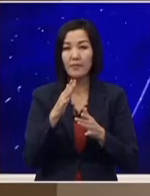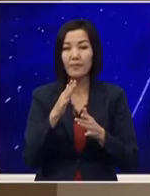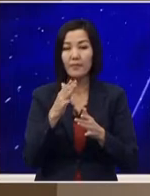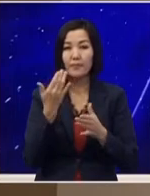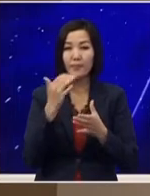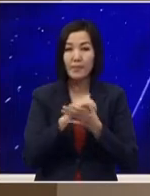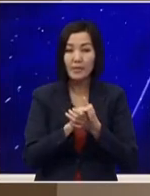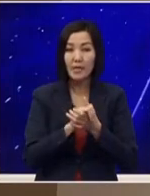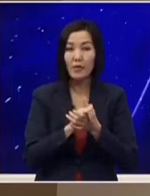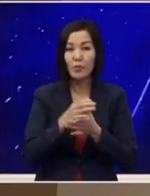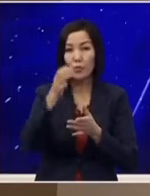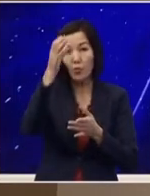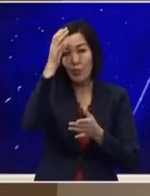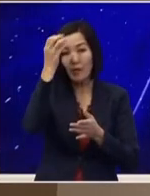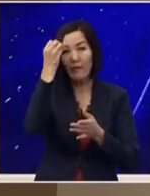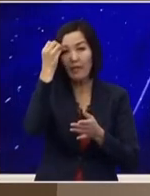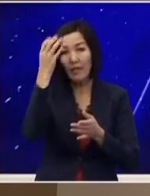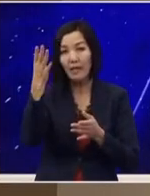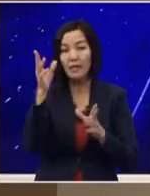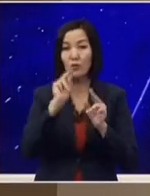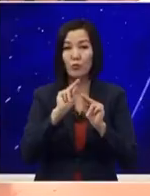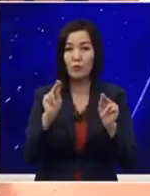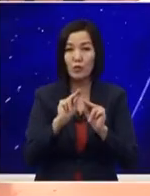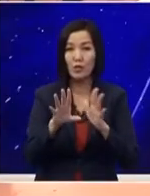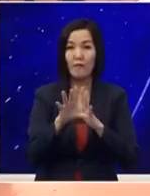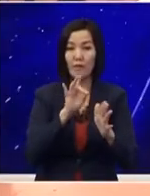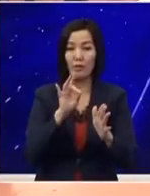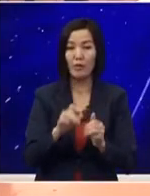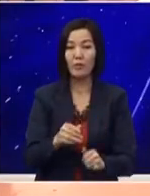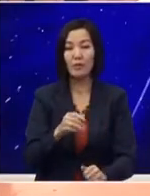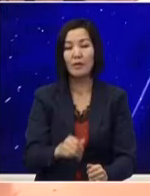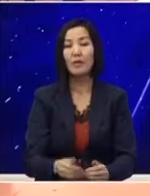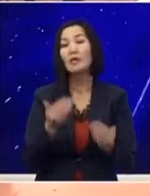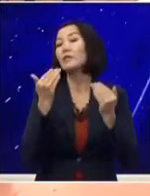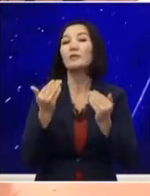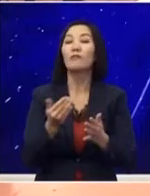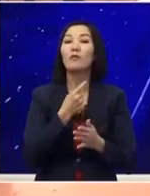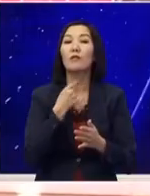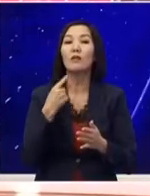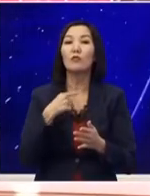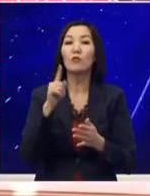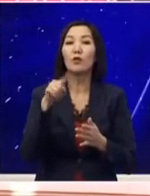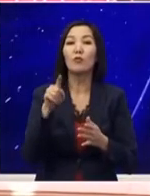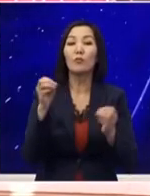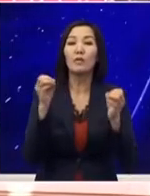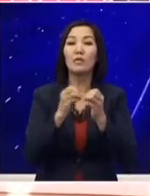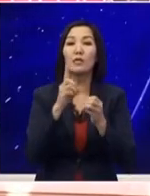как умного, талантливого учителя. Сегодня в Талдыкорганской школе номер 10 трудятся 105 учителей.